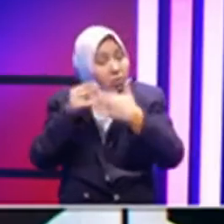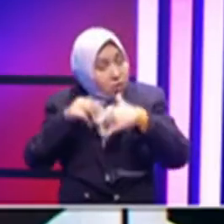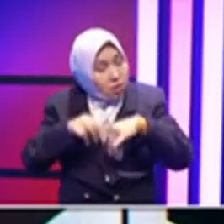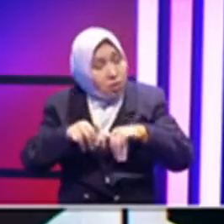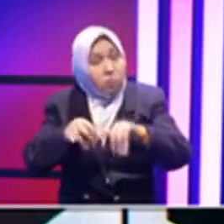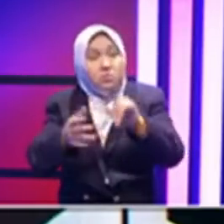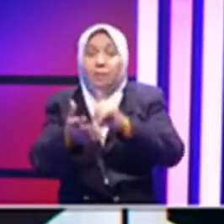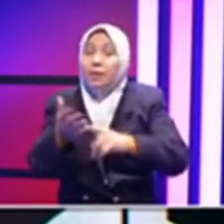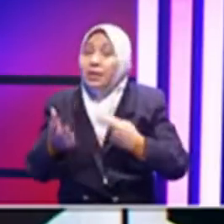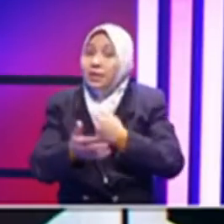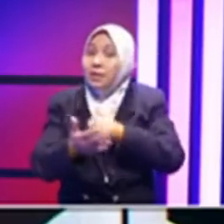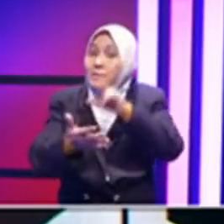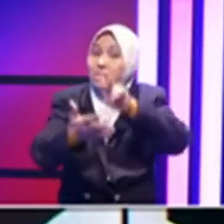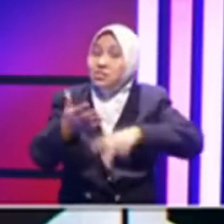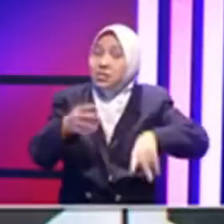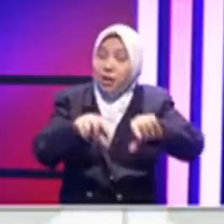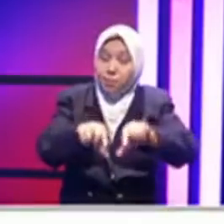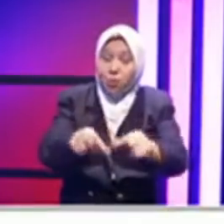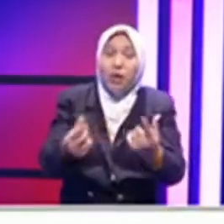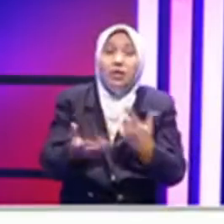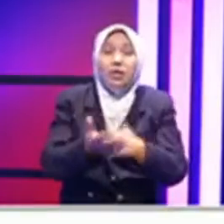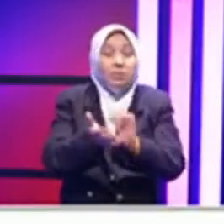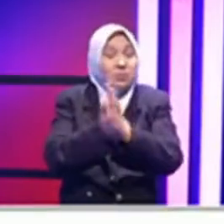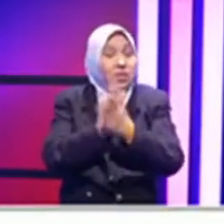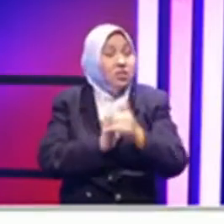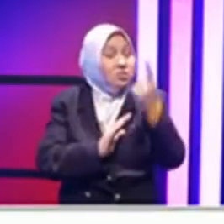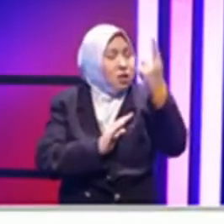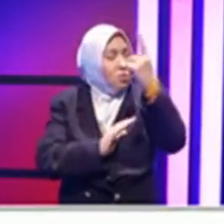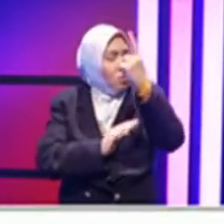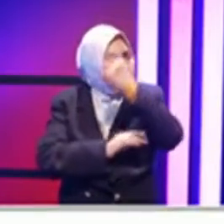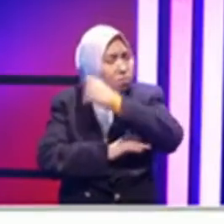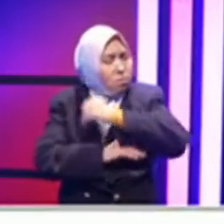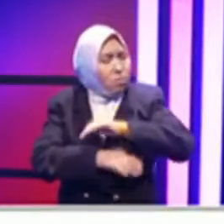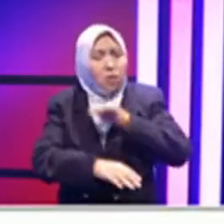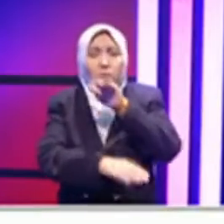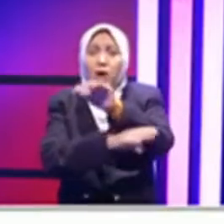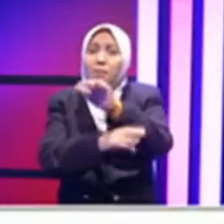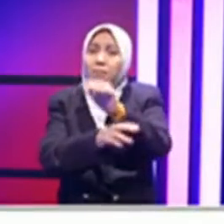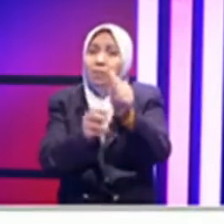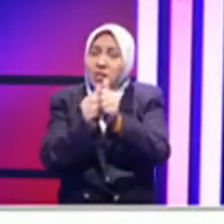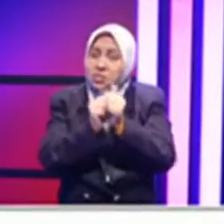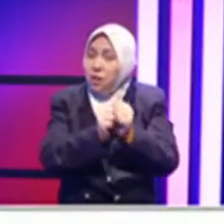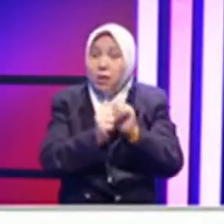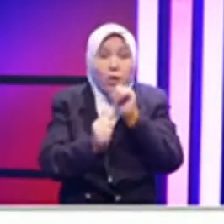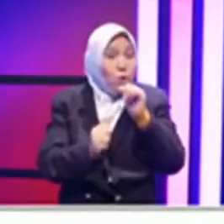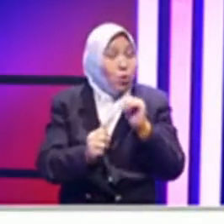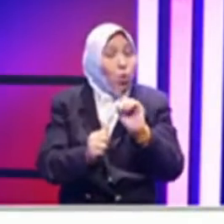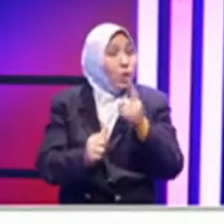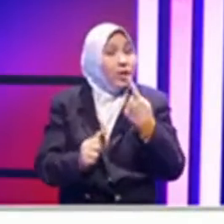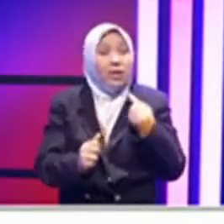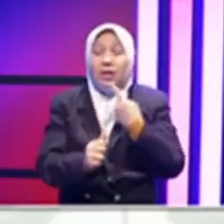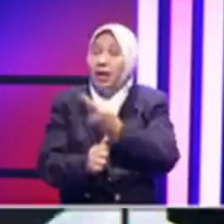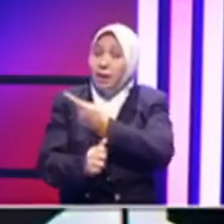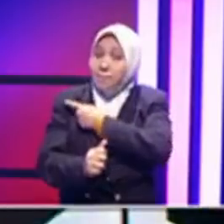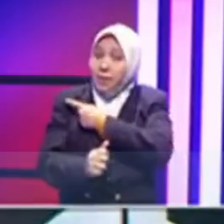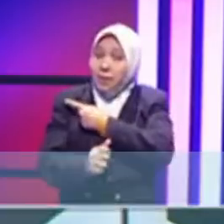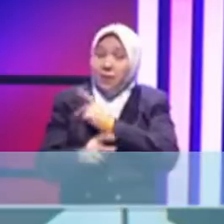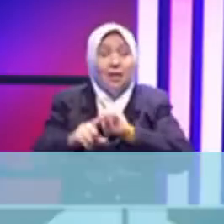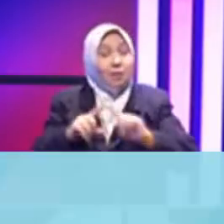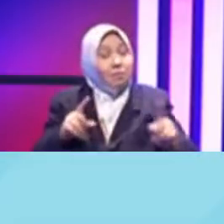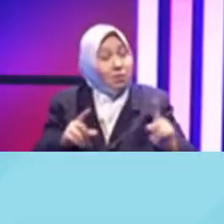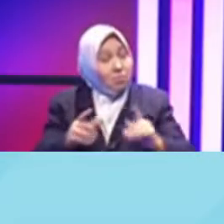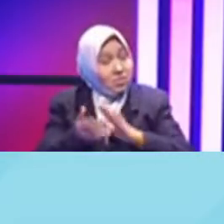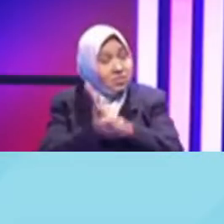apa yang kita baca dalam Al-Quran ini menjadi satu perjuangan bersama, bukan sekadar kami, ya, tetapi ia juga menjadi